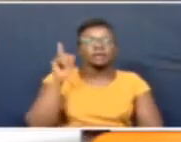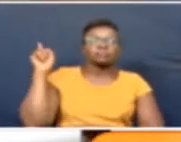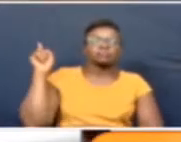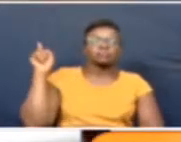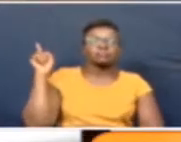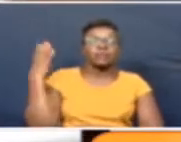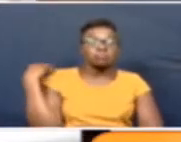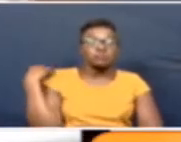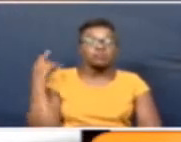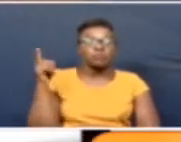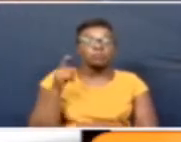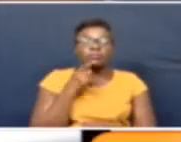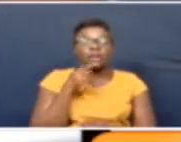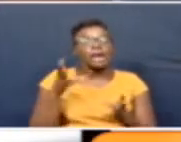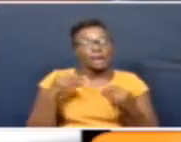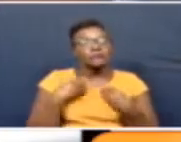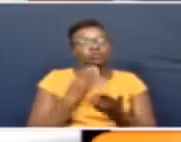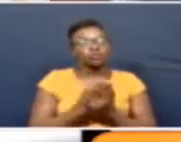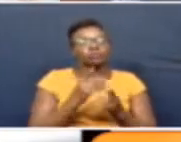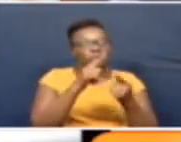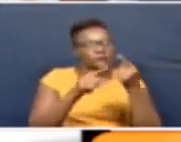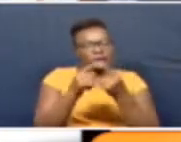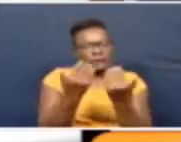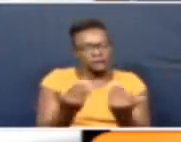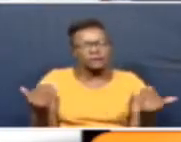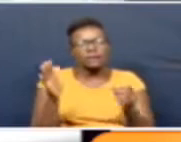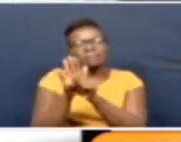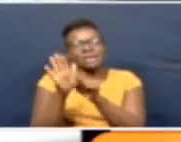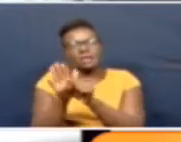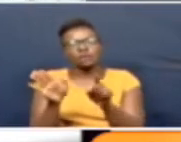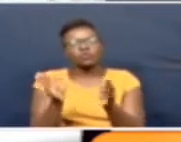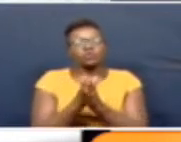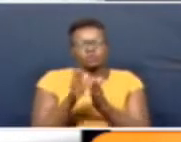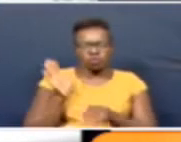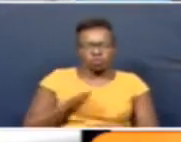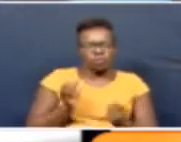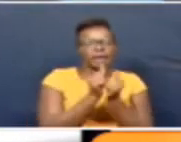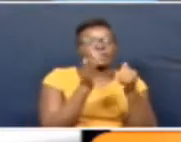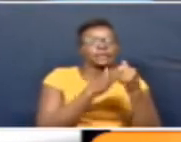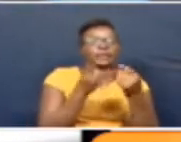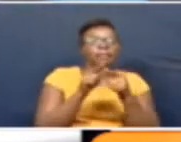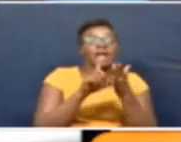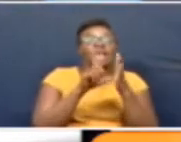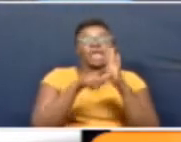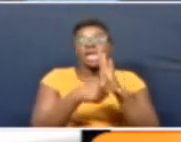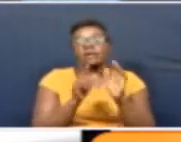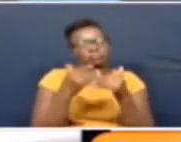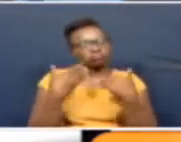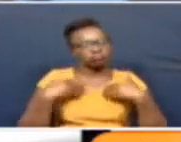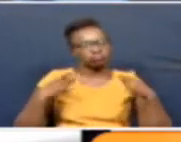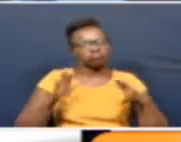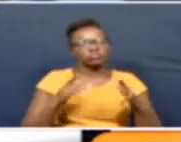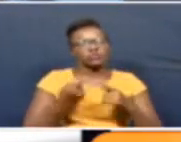aliwahi kukiri kuua watoto kadhaa na wanawake 19 ila baadaye akakana kuua mtu yeyote. Tangu